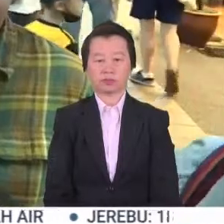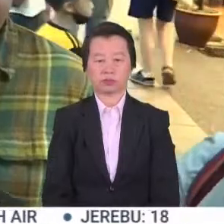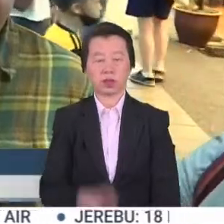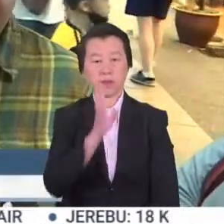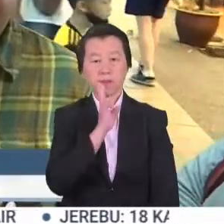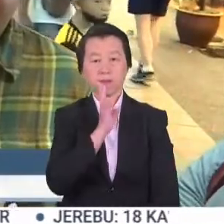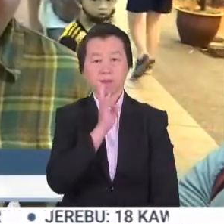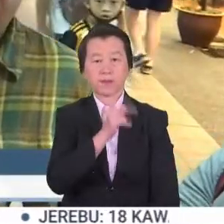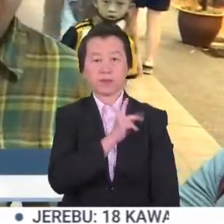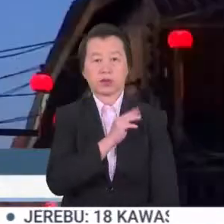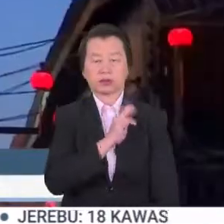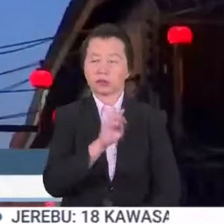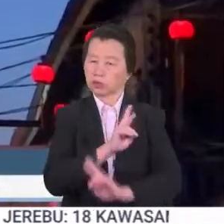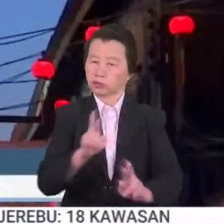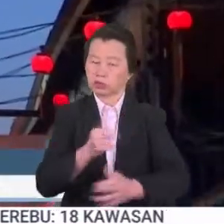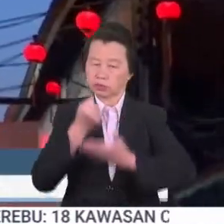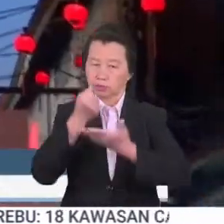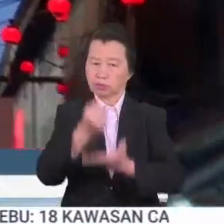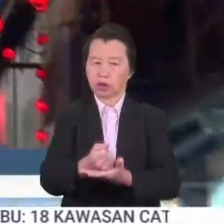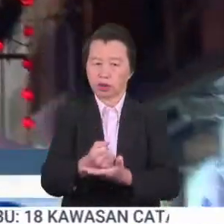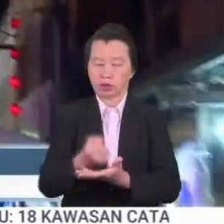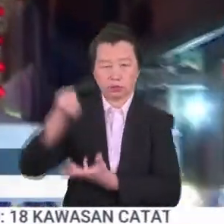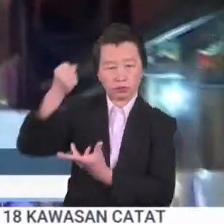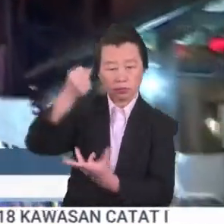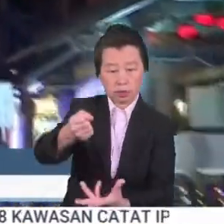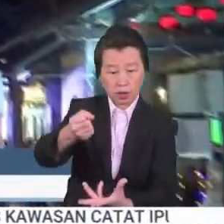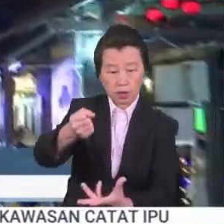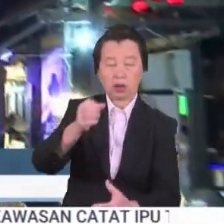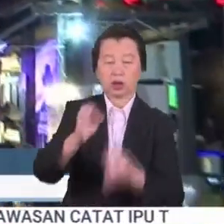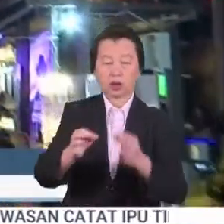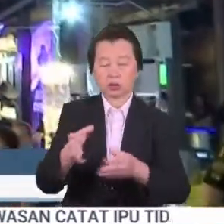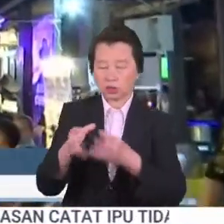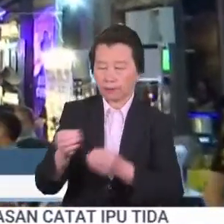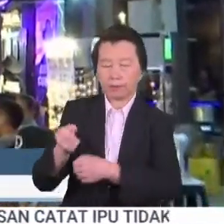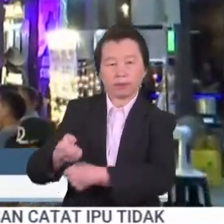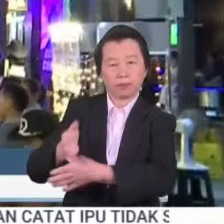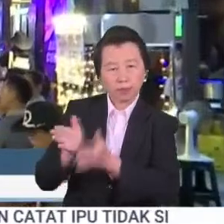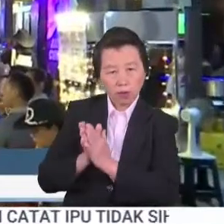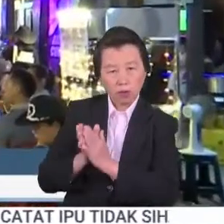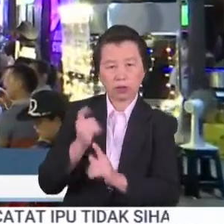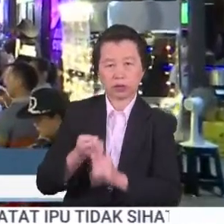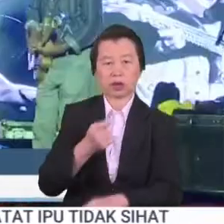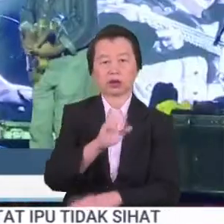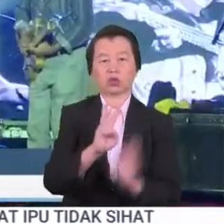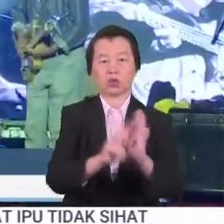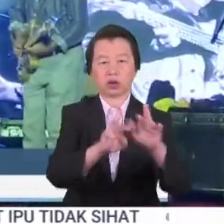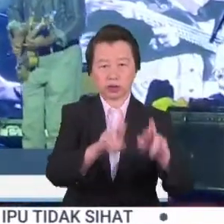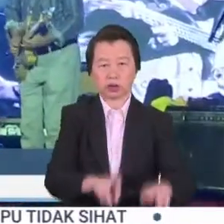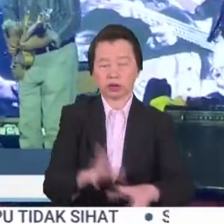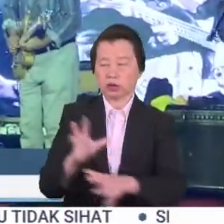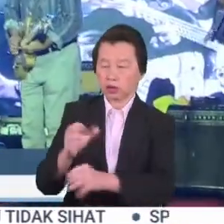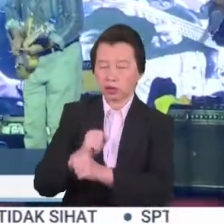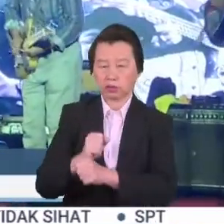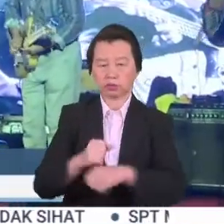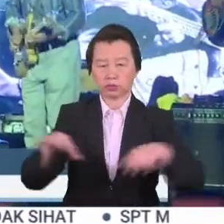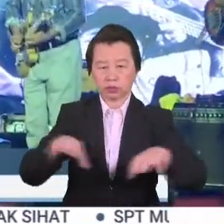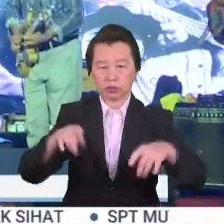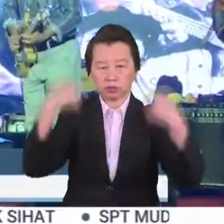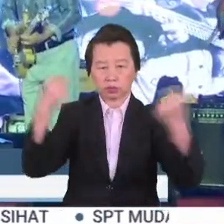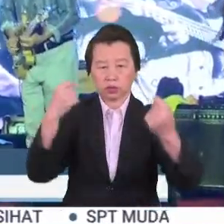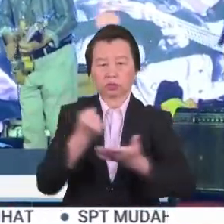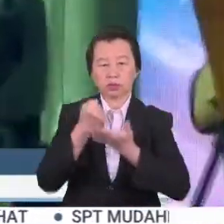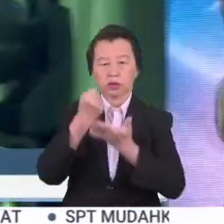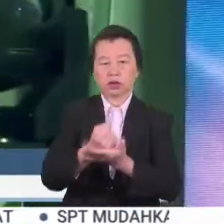ujarnya Kementerian sedia membantu dari segi peruntukan dana jika terdapat permohonan dari Adun untuk melaksanakan program dan festival yang dapat